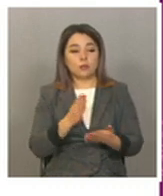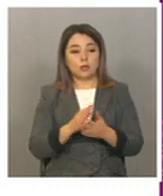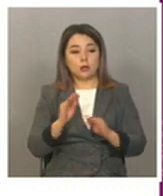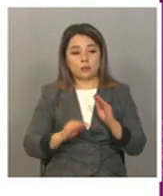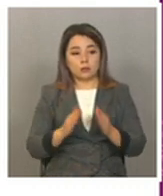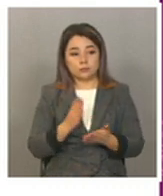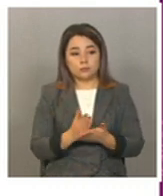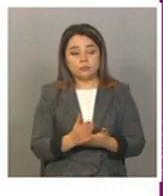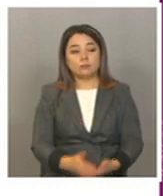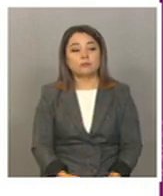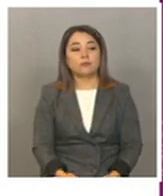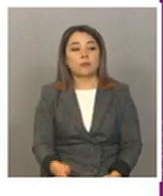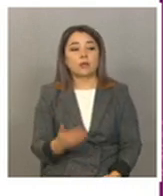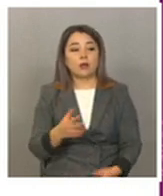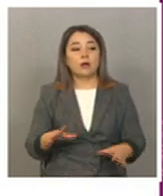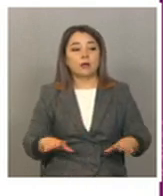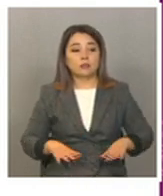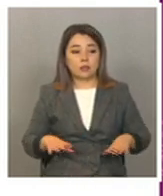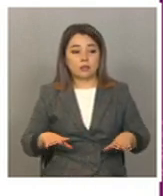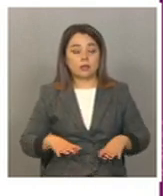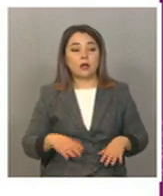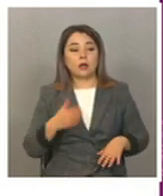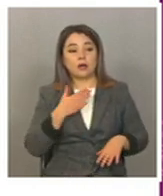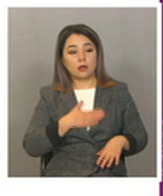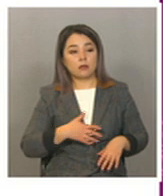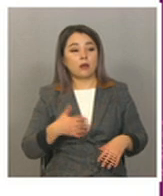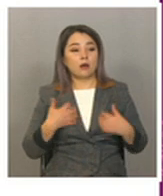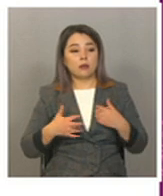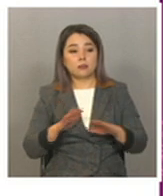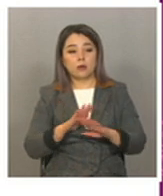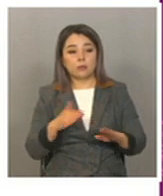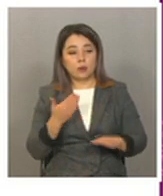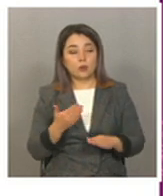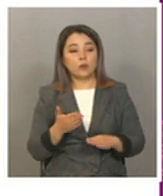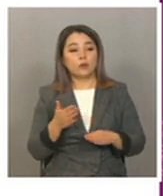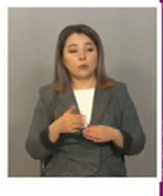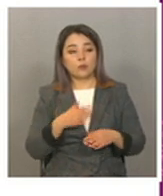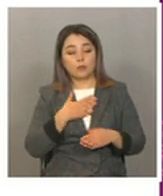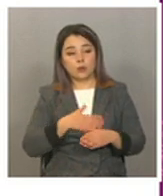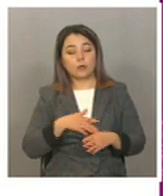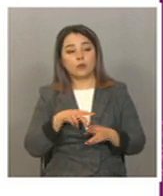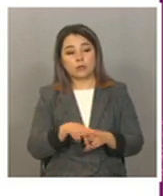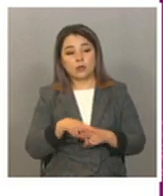Төртінші, аттар ақырын, асықпай, бүлік-бүлік желеді.